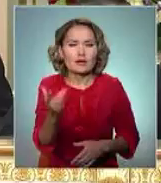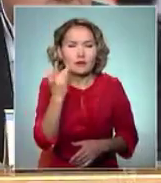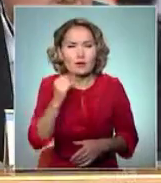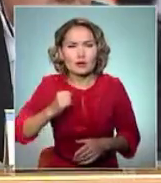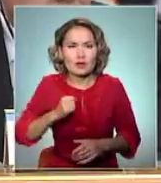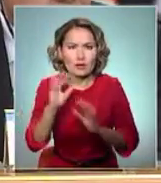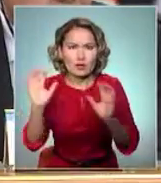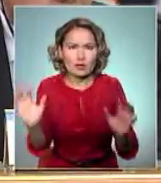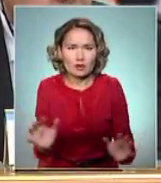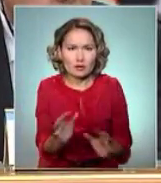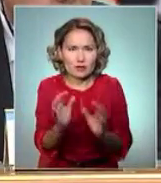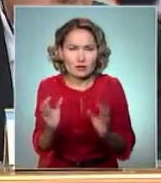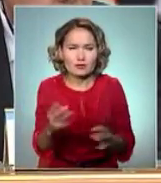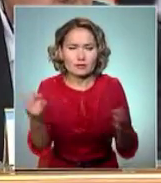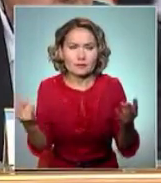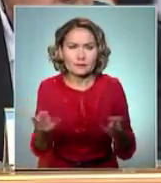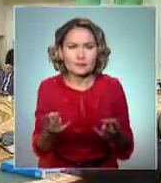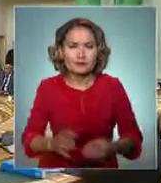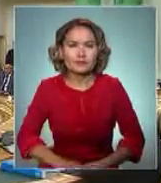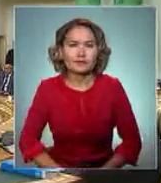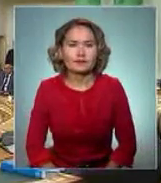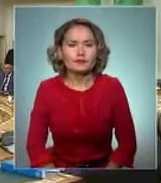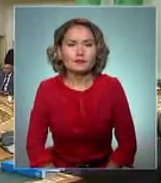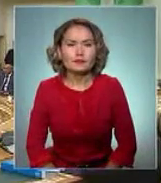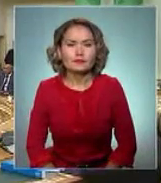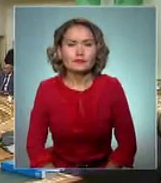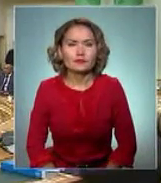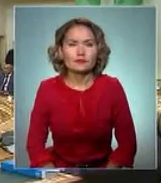елдерді бейбітшілік пен тұрақтылыққа үндейді.